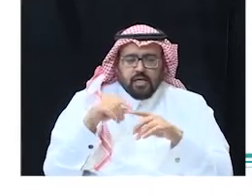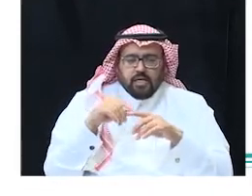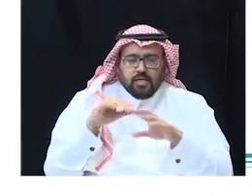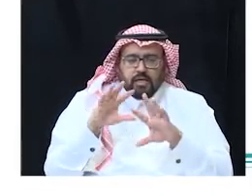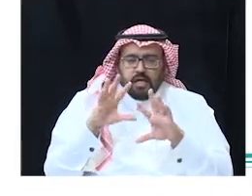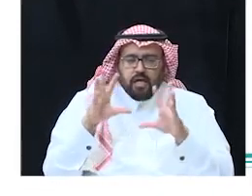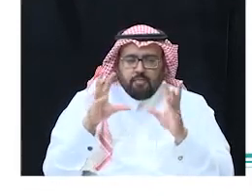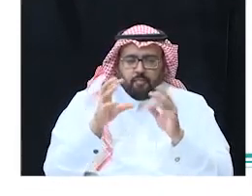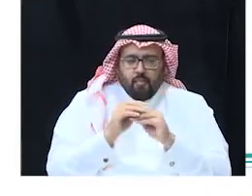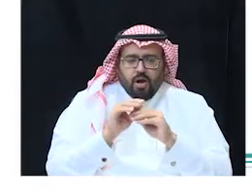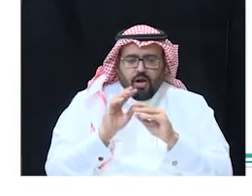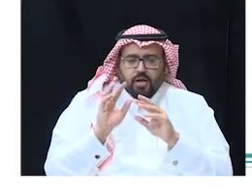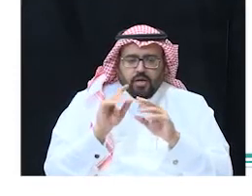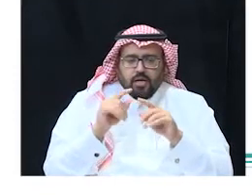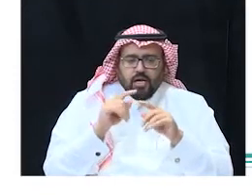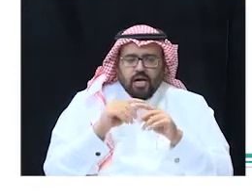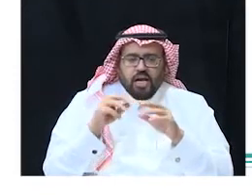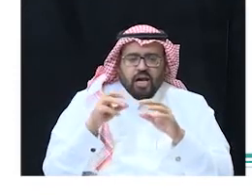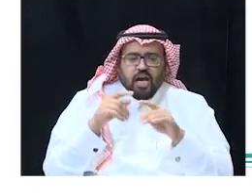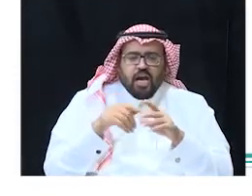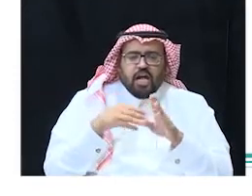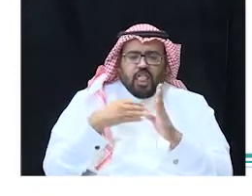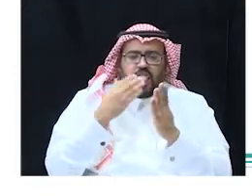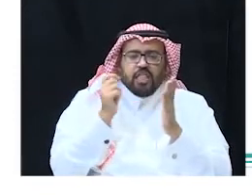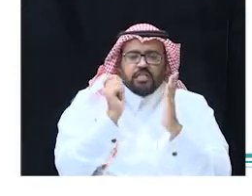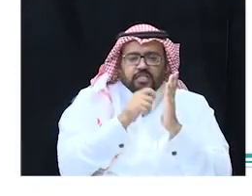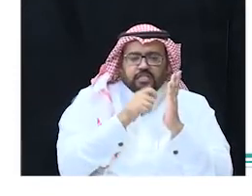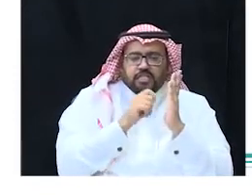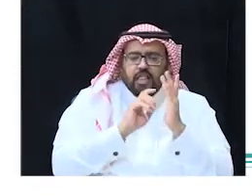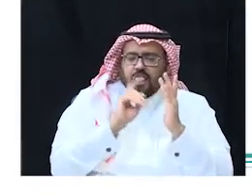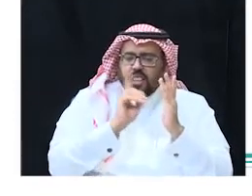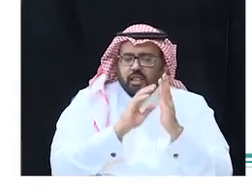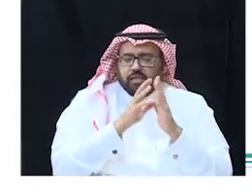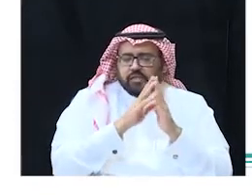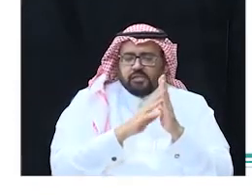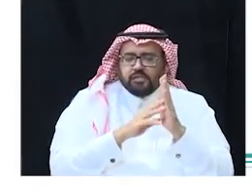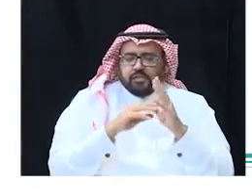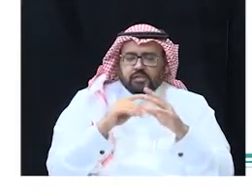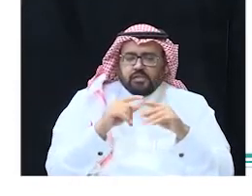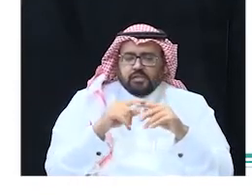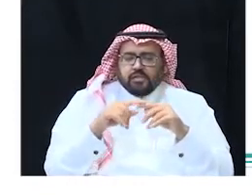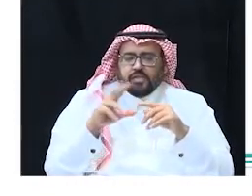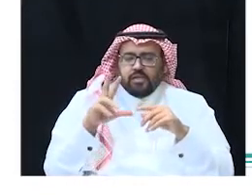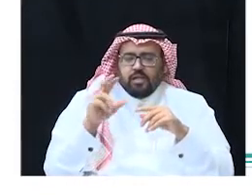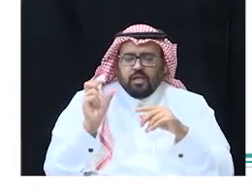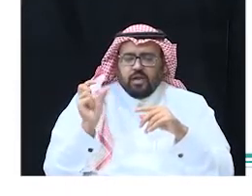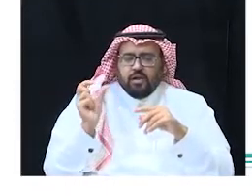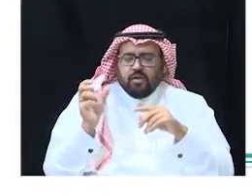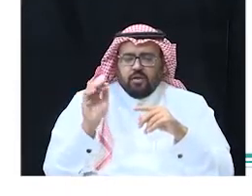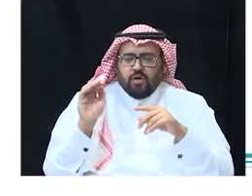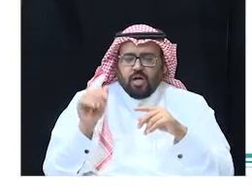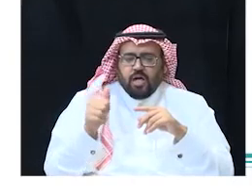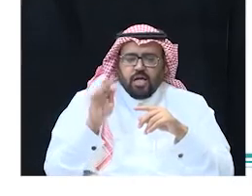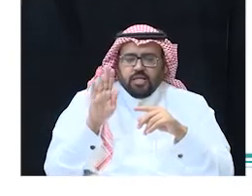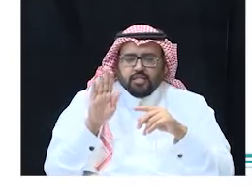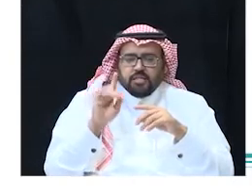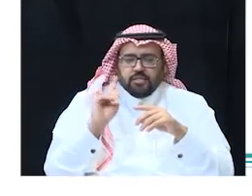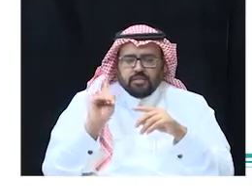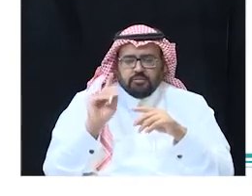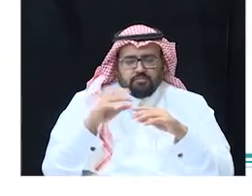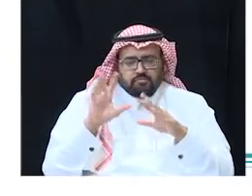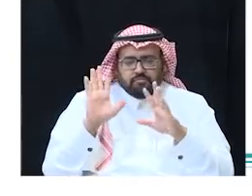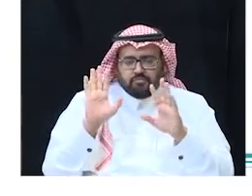لا يجذب المغناطيس الكثير من المواد، ومنها الخشب والبلاستيك وبعض المعادن ومنها النحاس.